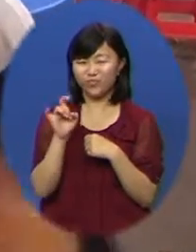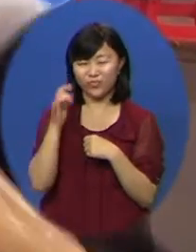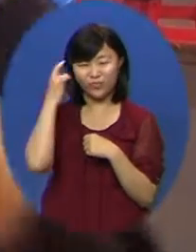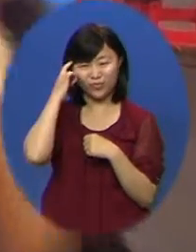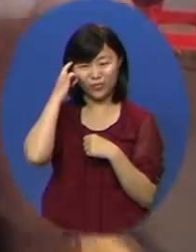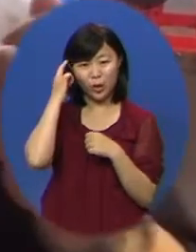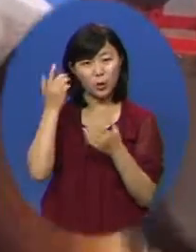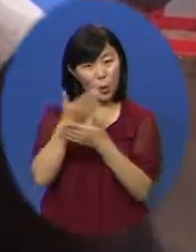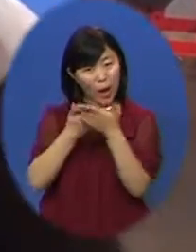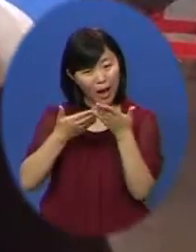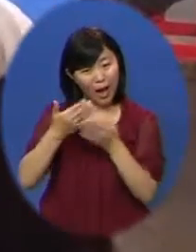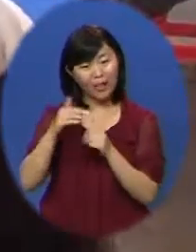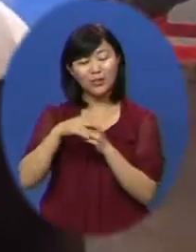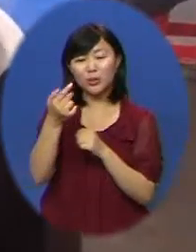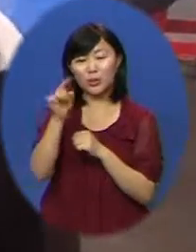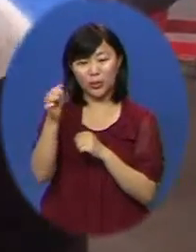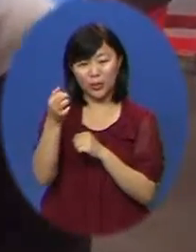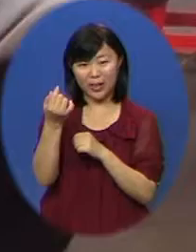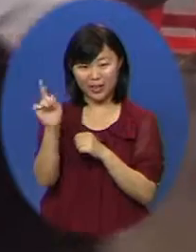조화?